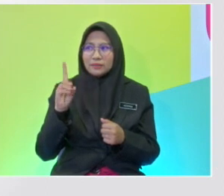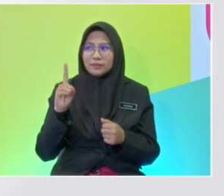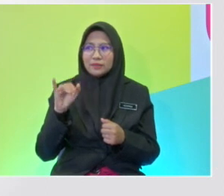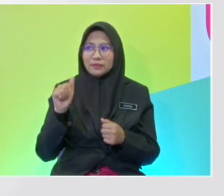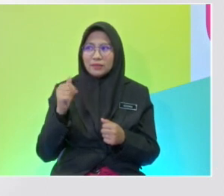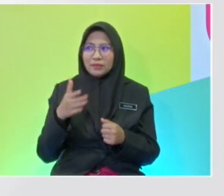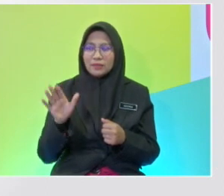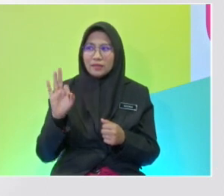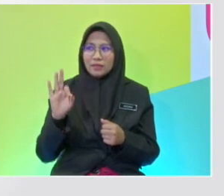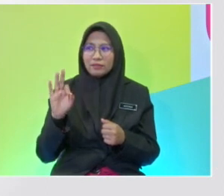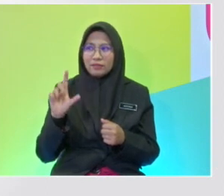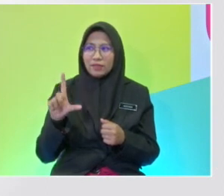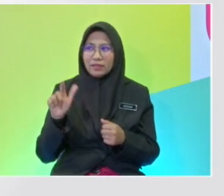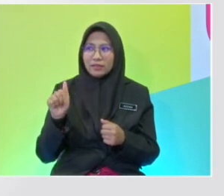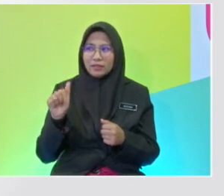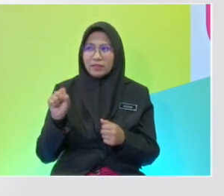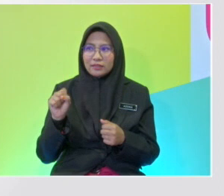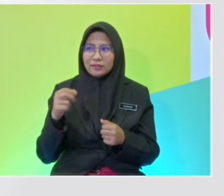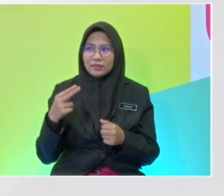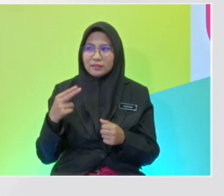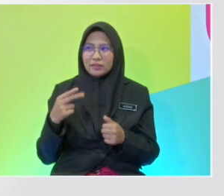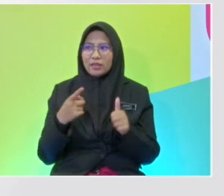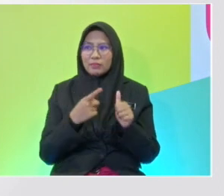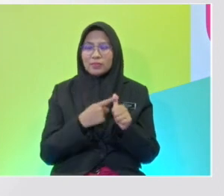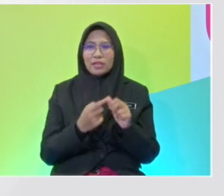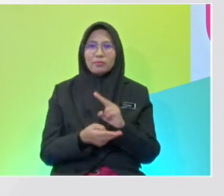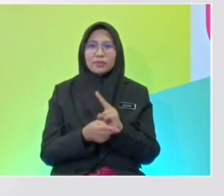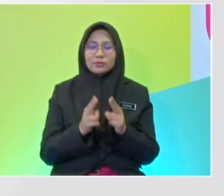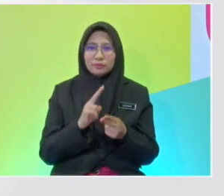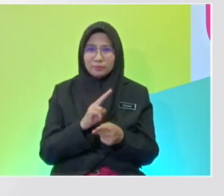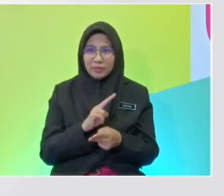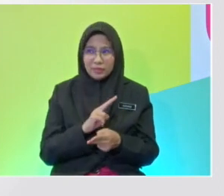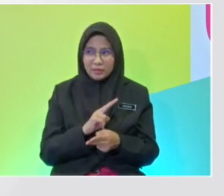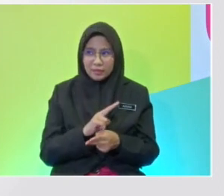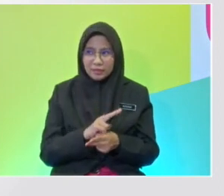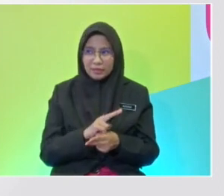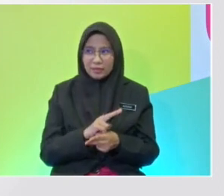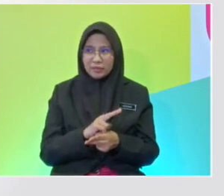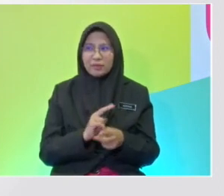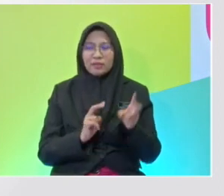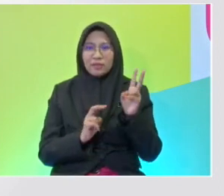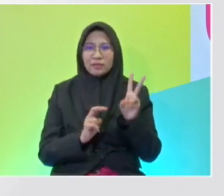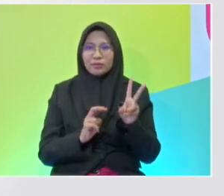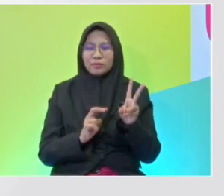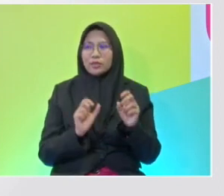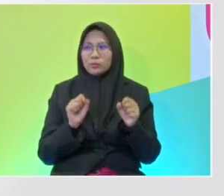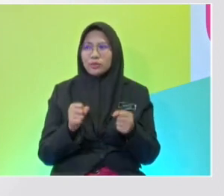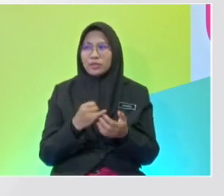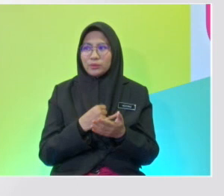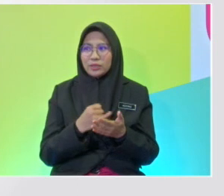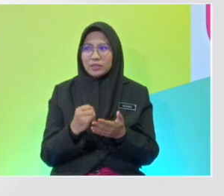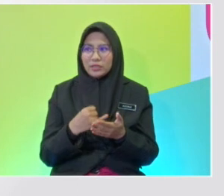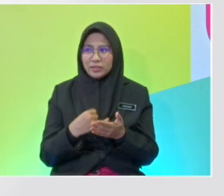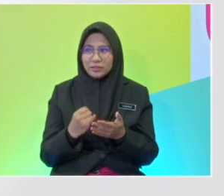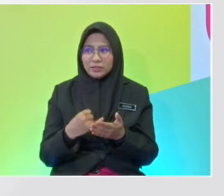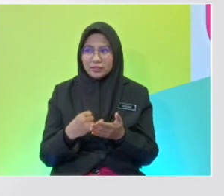yang pertama mengubah bentuk objek seperti guys putaran atau SQ yang kedua melukis dan garisan